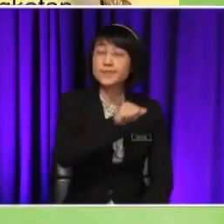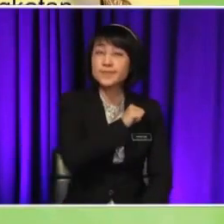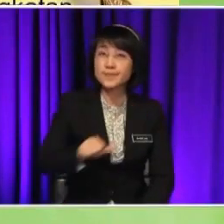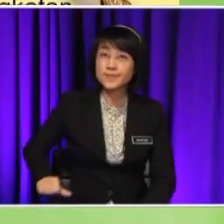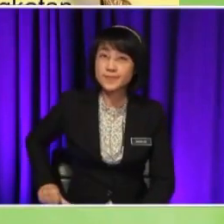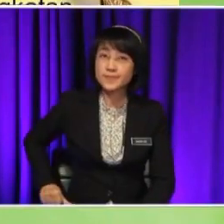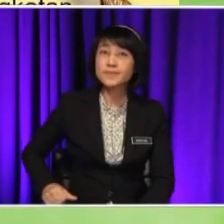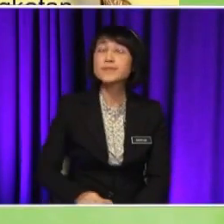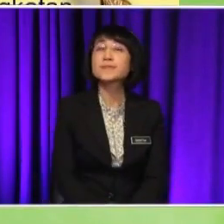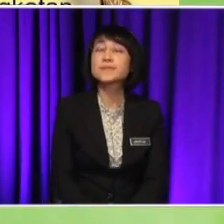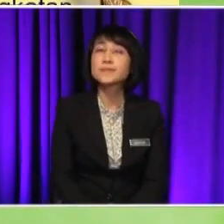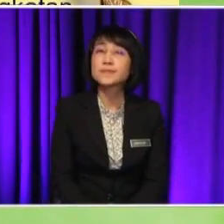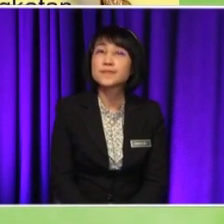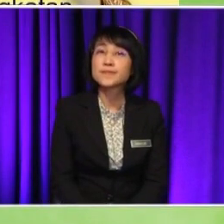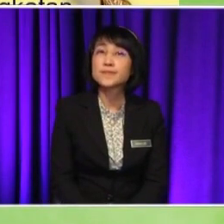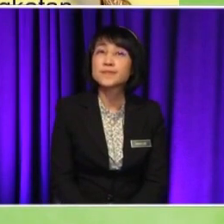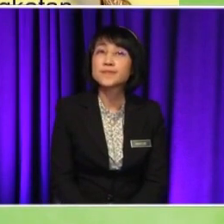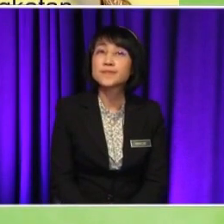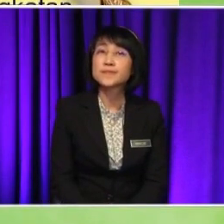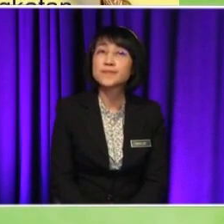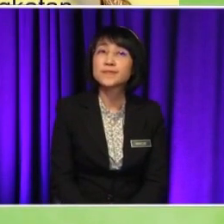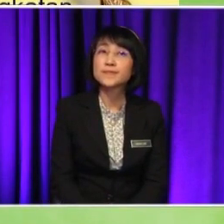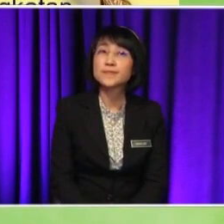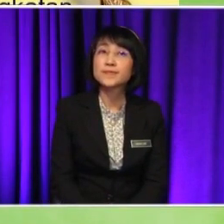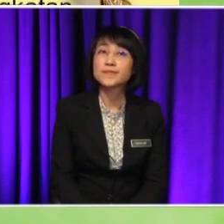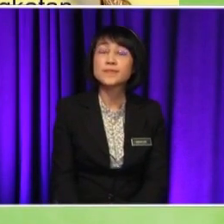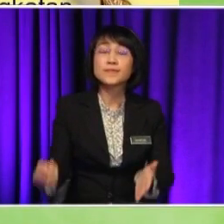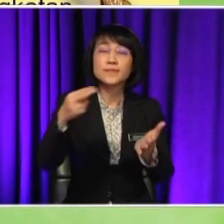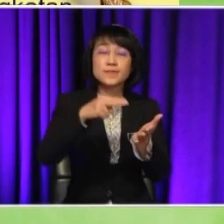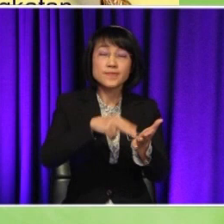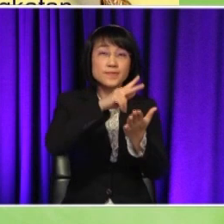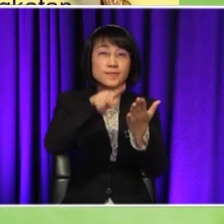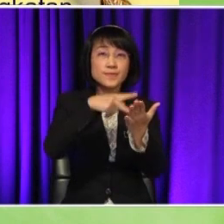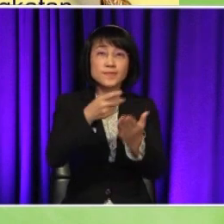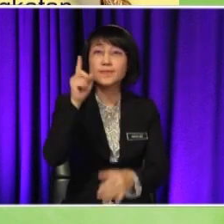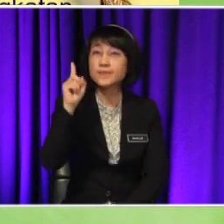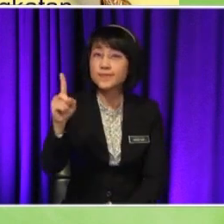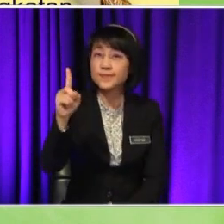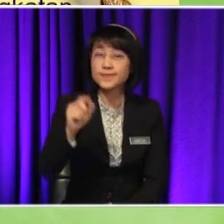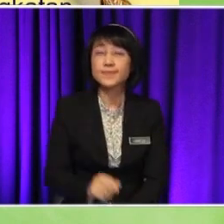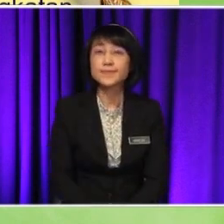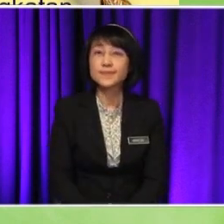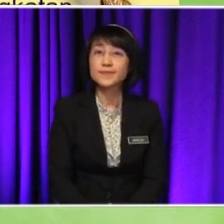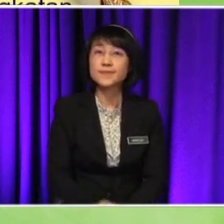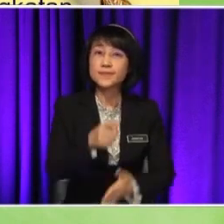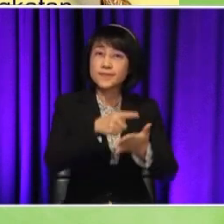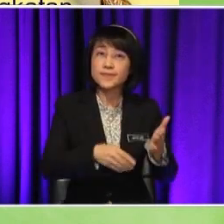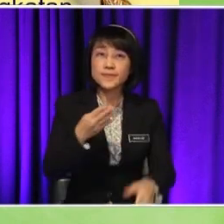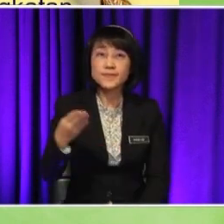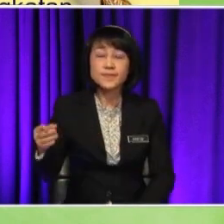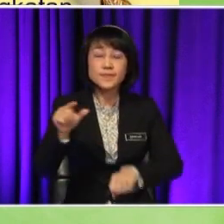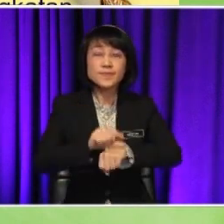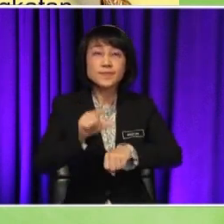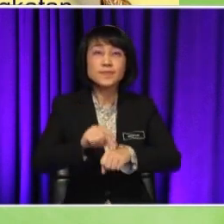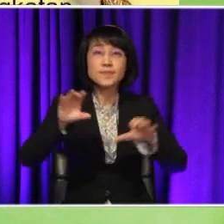kita teruskan lagi. Baik cikgu. Boleh Fizi? Boleh cikgu. Okey, ulang kaji satu. Okey, apakah bahan yang digunakan